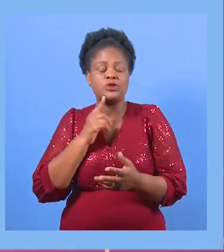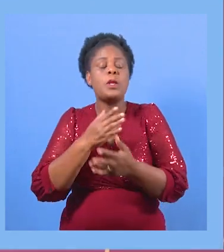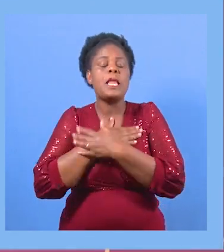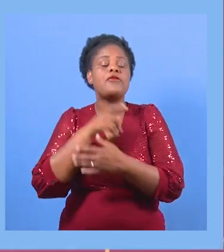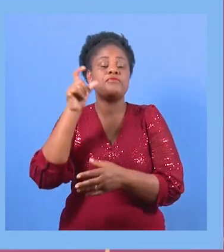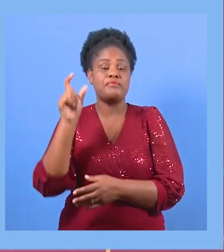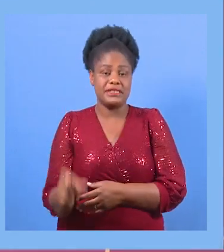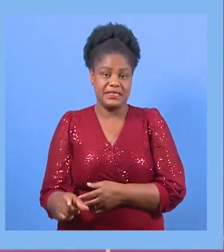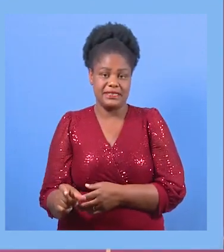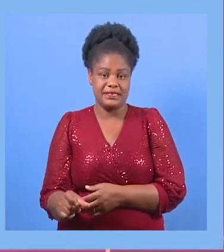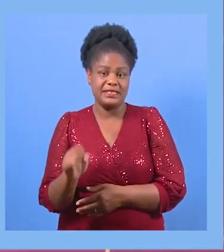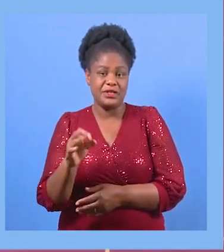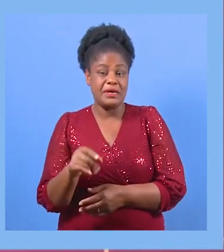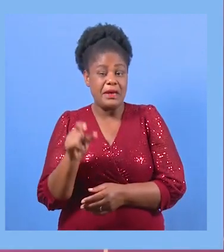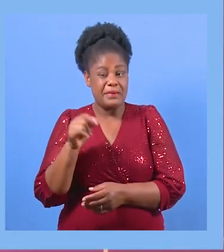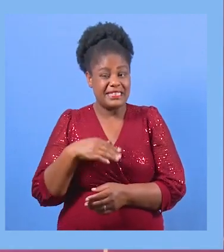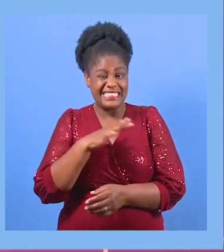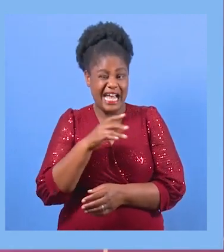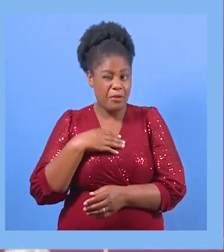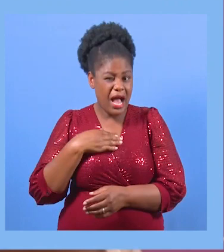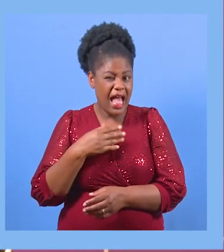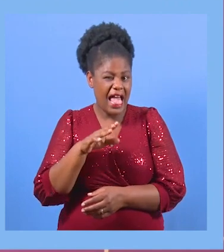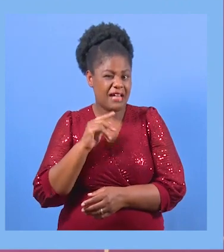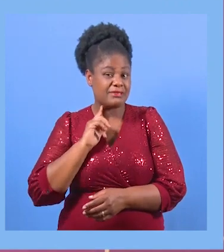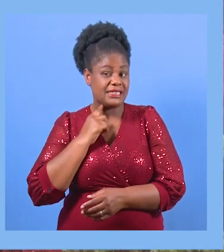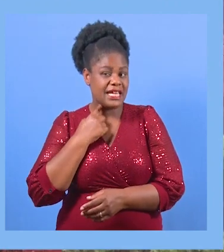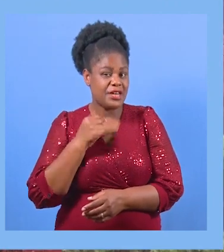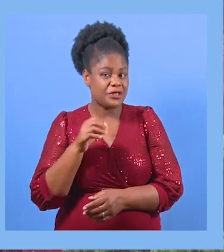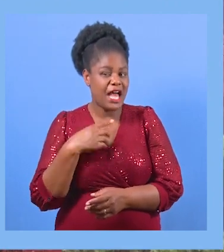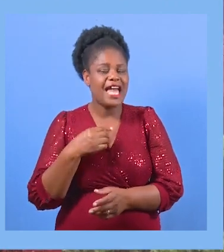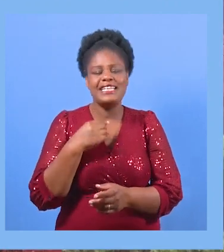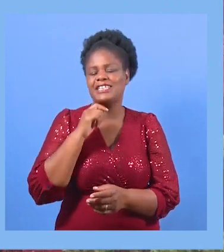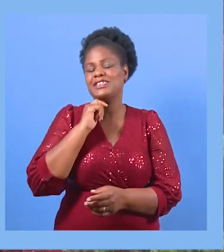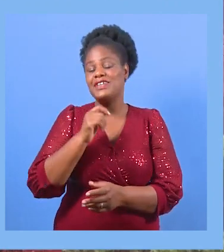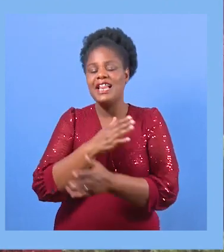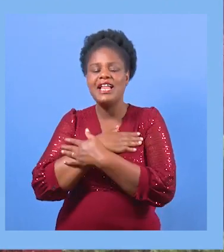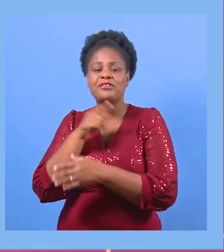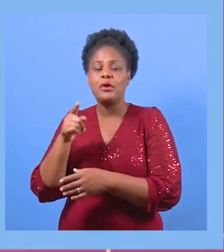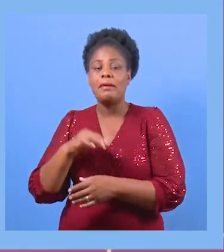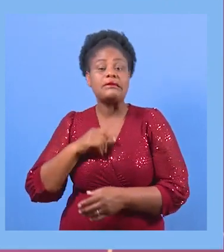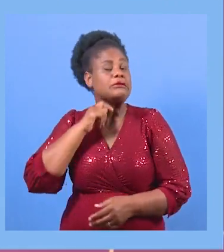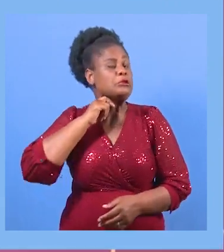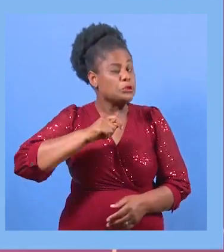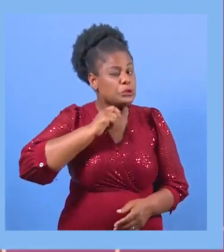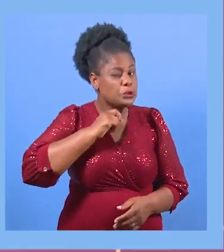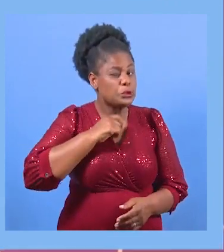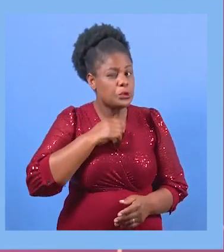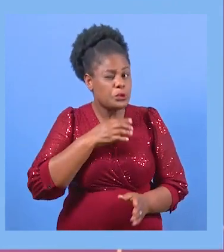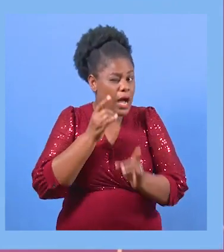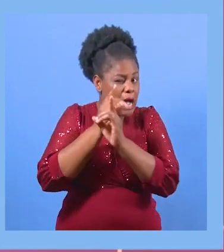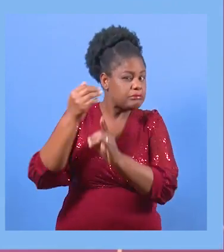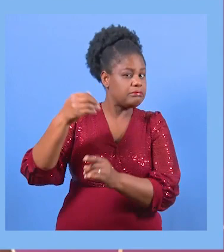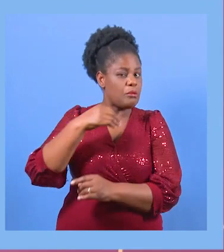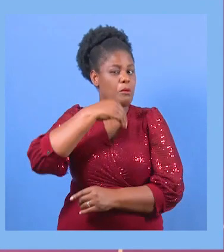asi munhu iye ari kumuda nekuti pane chaanoda chiri paari. Saka nyaya yekudyiwa iyika iri kuviri, iri kumbwa